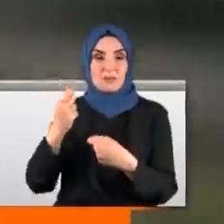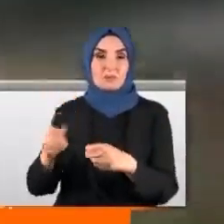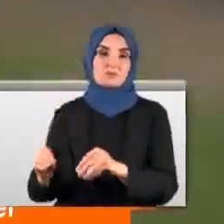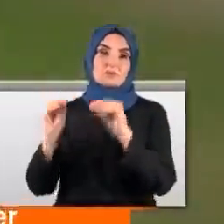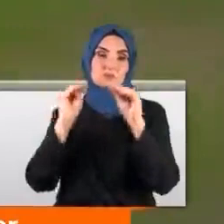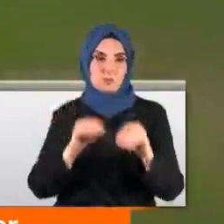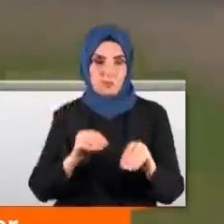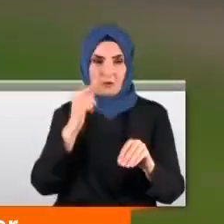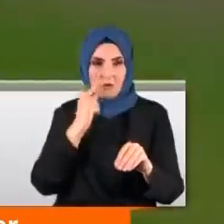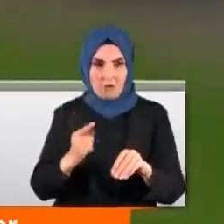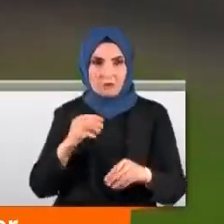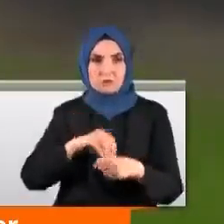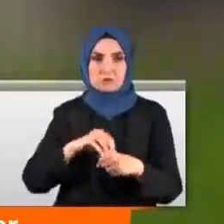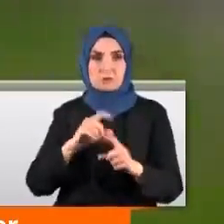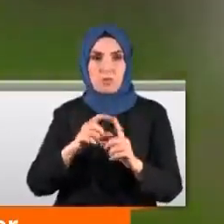başladı.